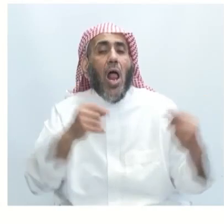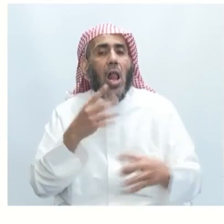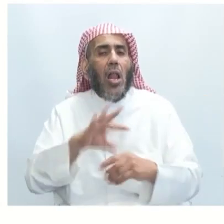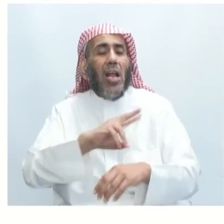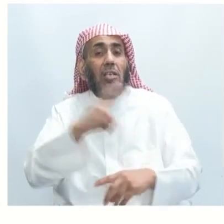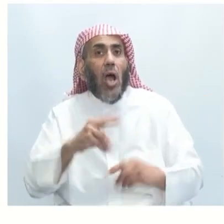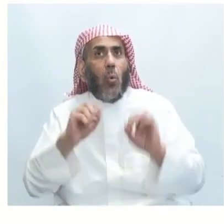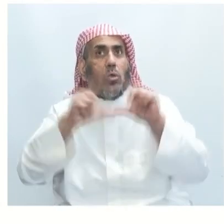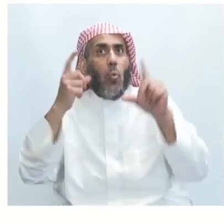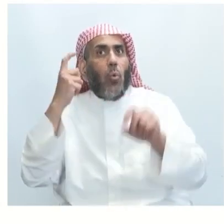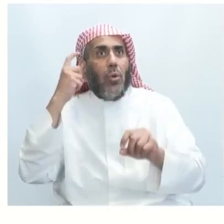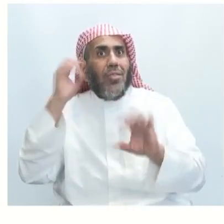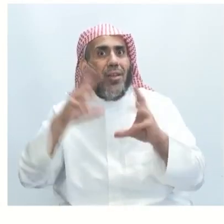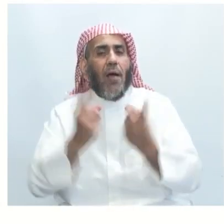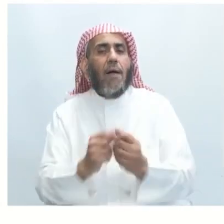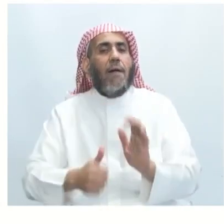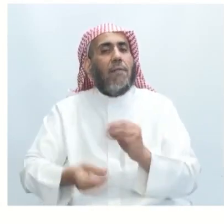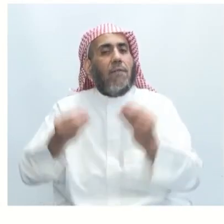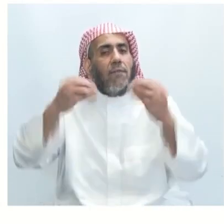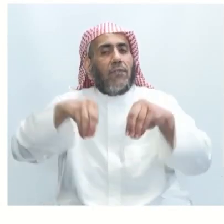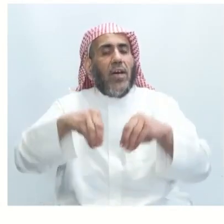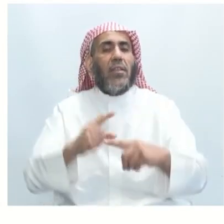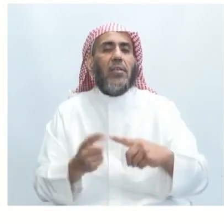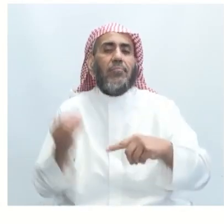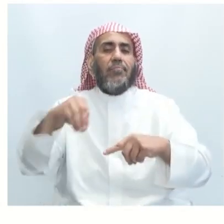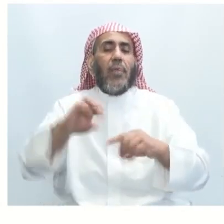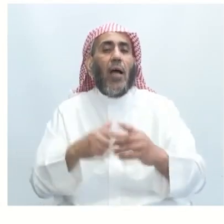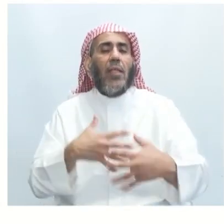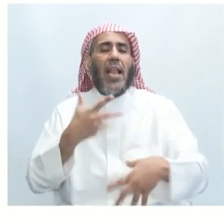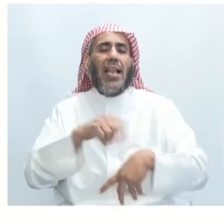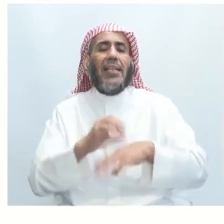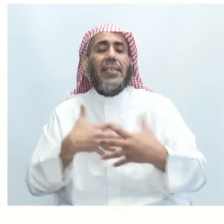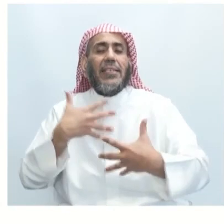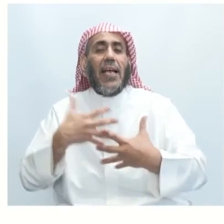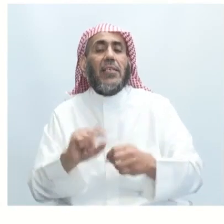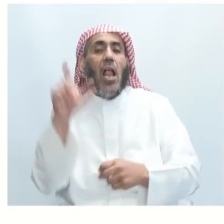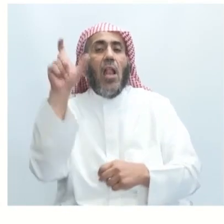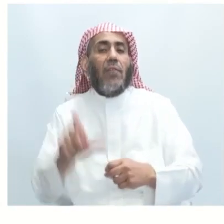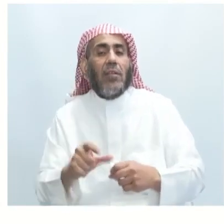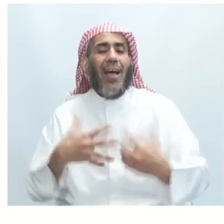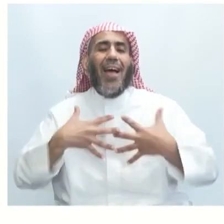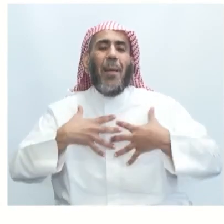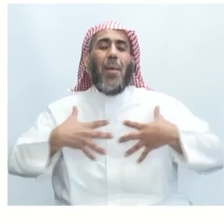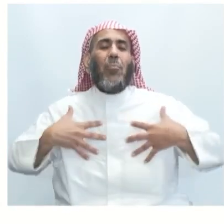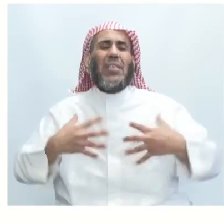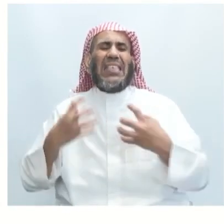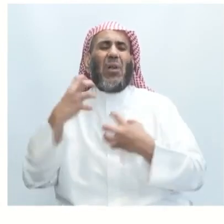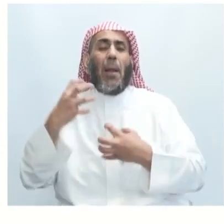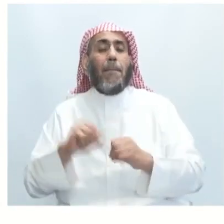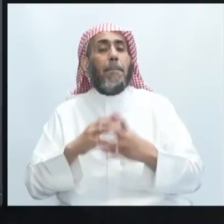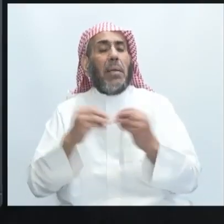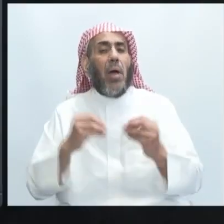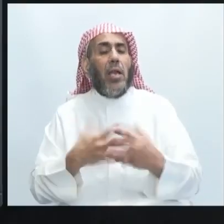والتصور الذهني عنها فضلا ابنائي وبنات الطلاب عن الاحساس واحساس الفرد بالمتعه او الالم بمعنى